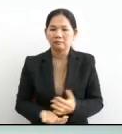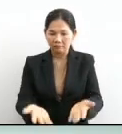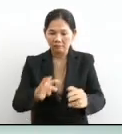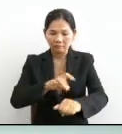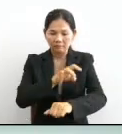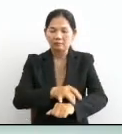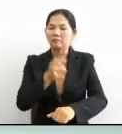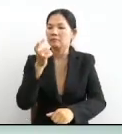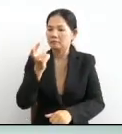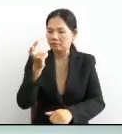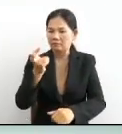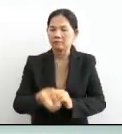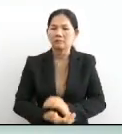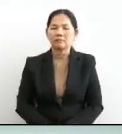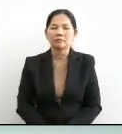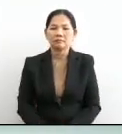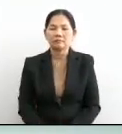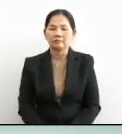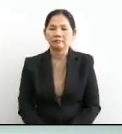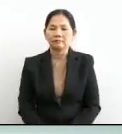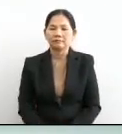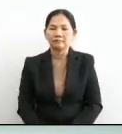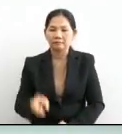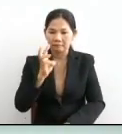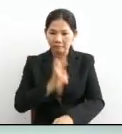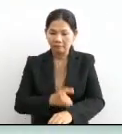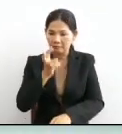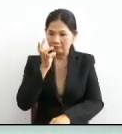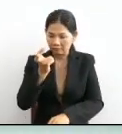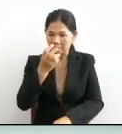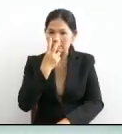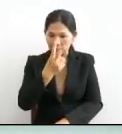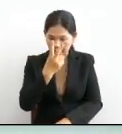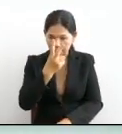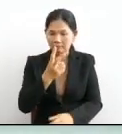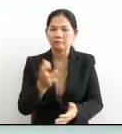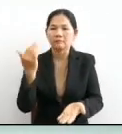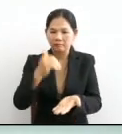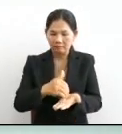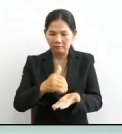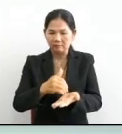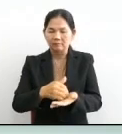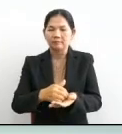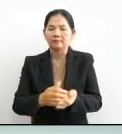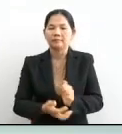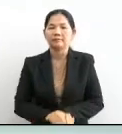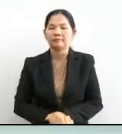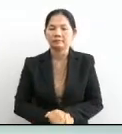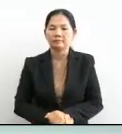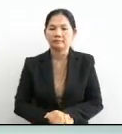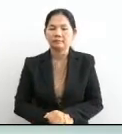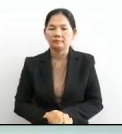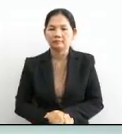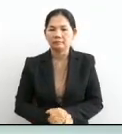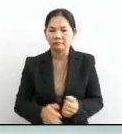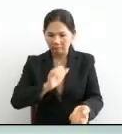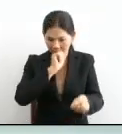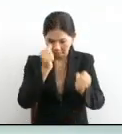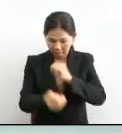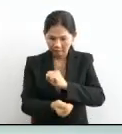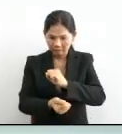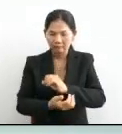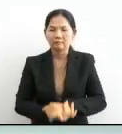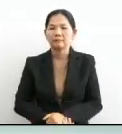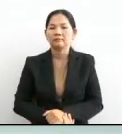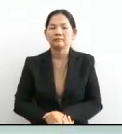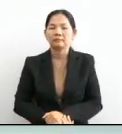kêu tục pi lại con nè con chả nè kêu tục pi mình tay chả ai con pin đặt at bát là bạc con làng vĩnh là nâng cài đâm rỡ